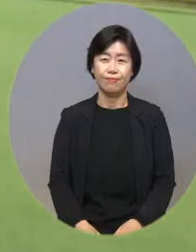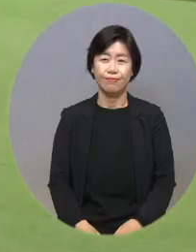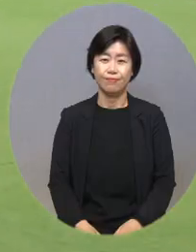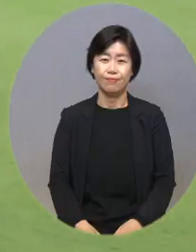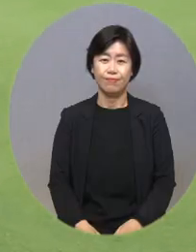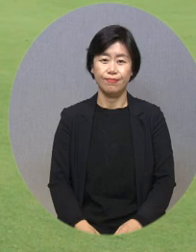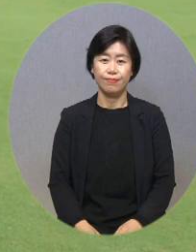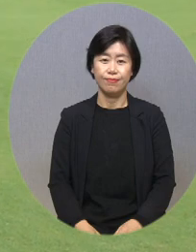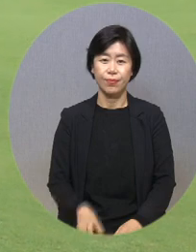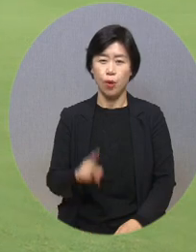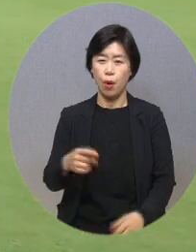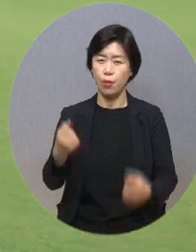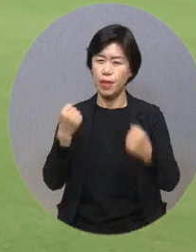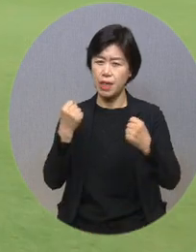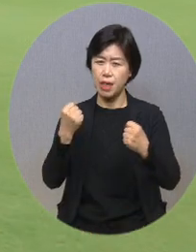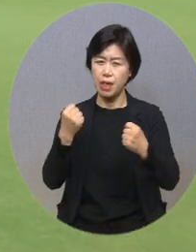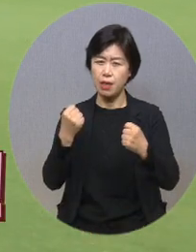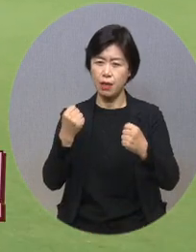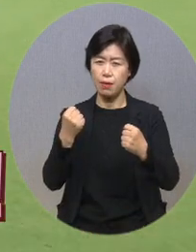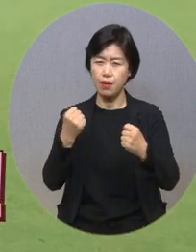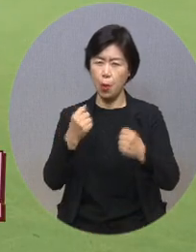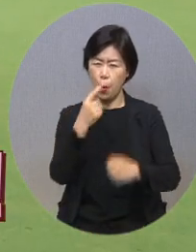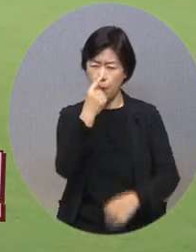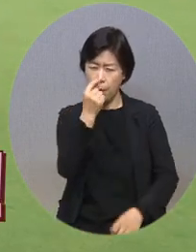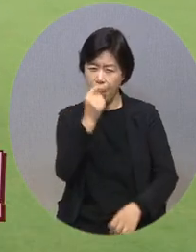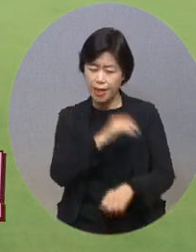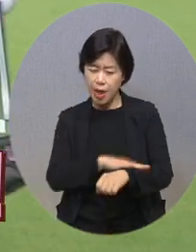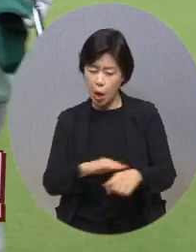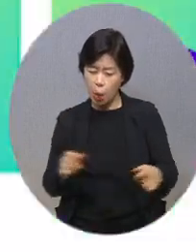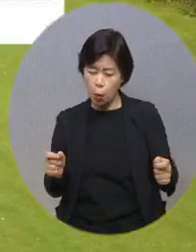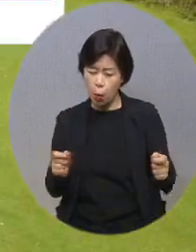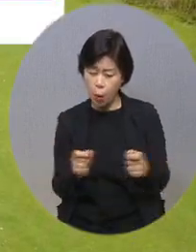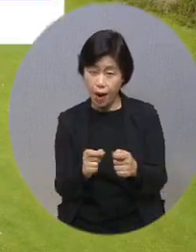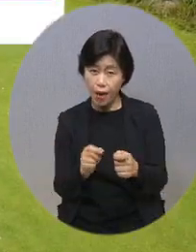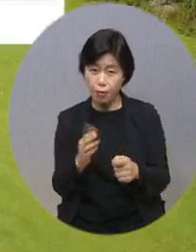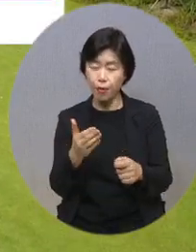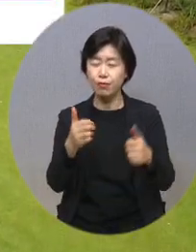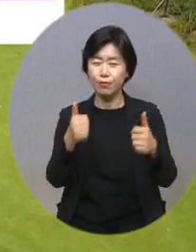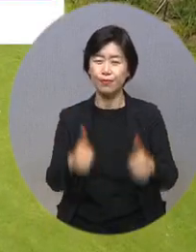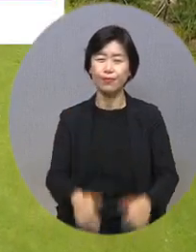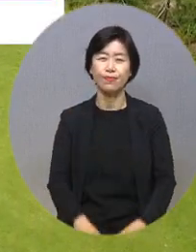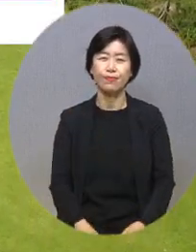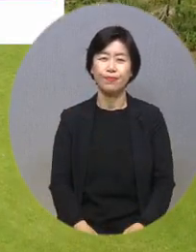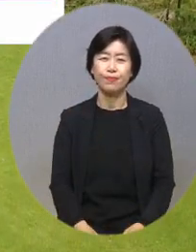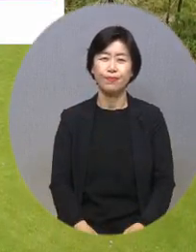어, 저 파워와 섬세함까지. 잘 쳐도 오빠 열심히 쳐서 잘 쳤잖아.